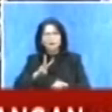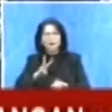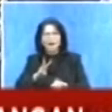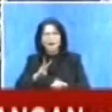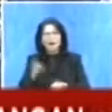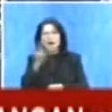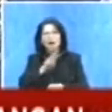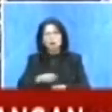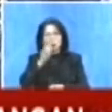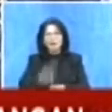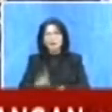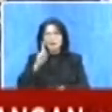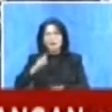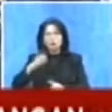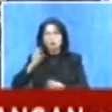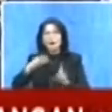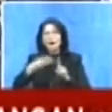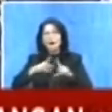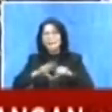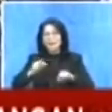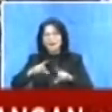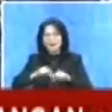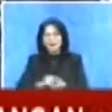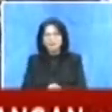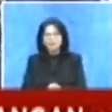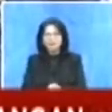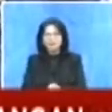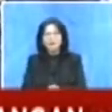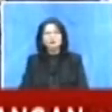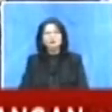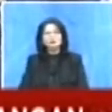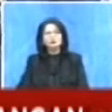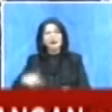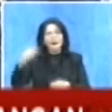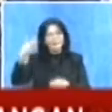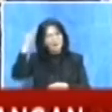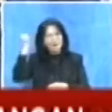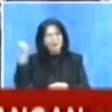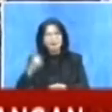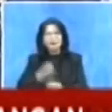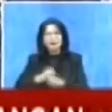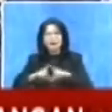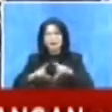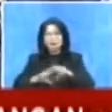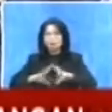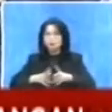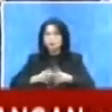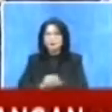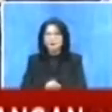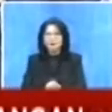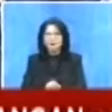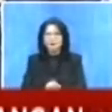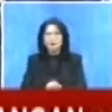$63 per barel. Lifting minyak, gas, dan bumi diperkirakan masing-masing mencapai